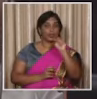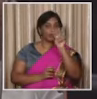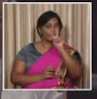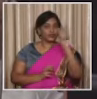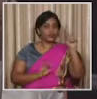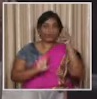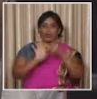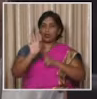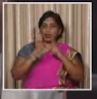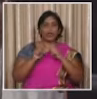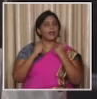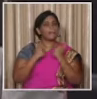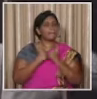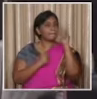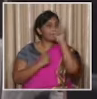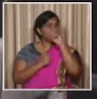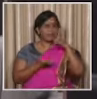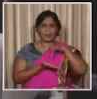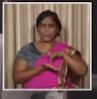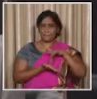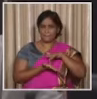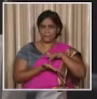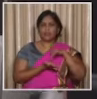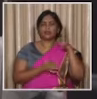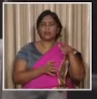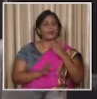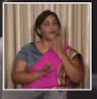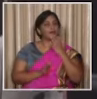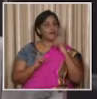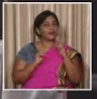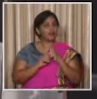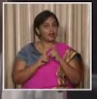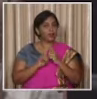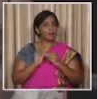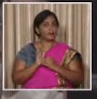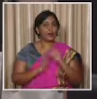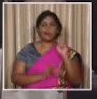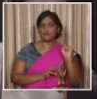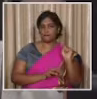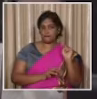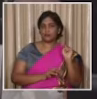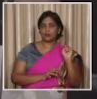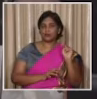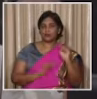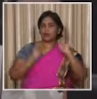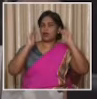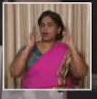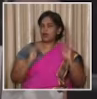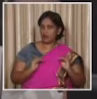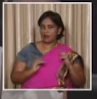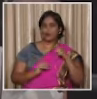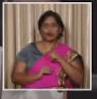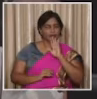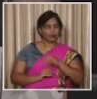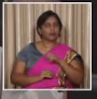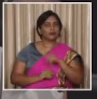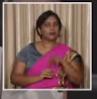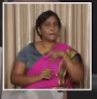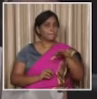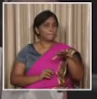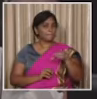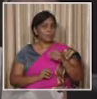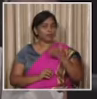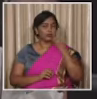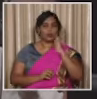2022 වසරේ අප්‍රේල් මාස මැද භාගයේදී ඇමරිකානු ඩොලර් මිලියන 20කට වඩා අඩු අගයක් පැවති භාවිතා කළ